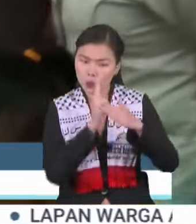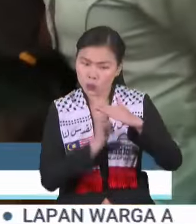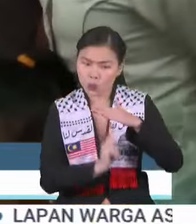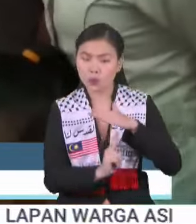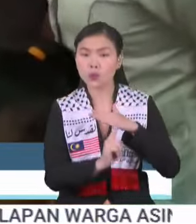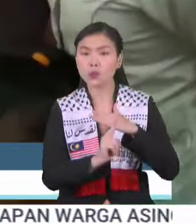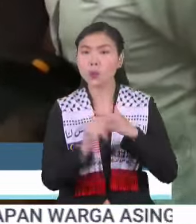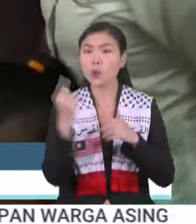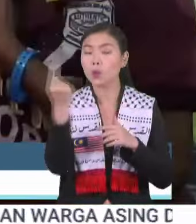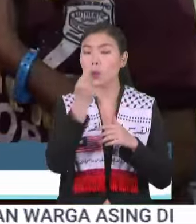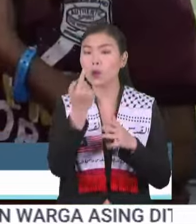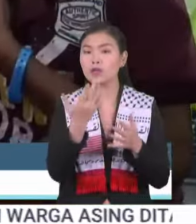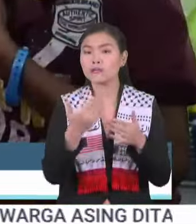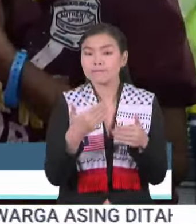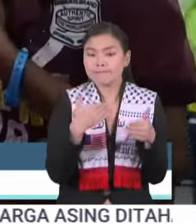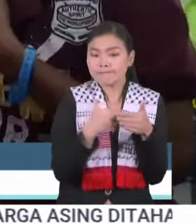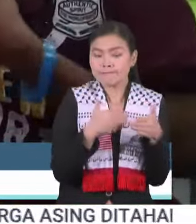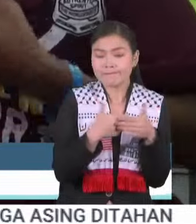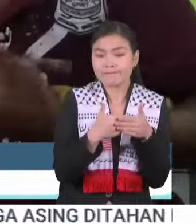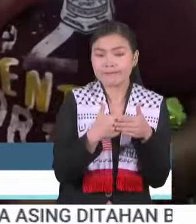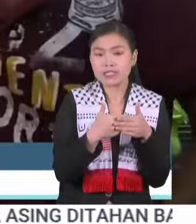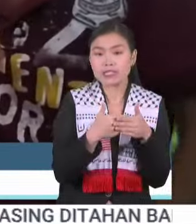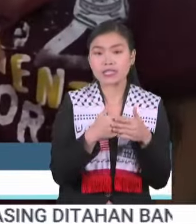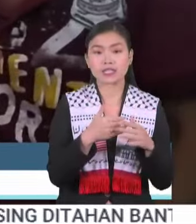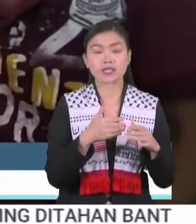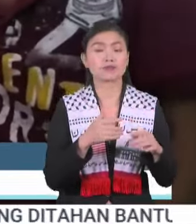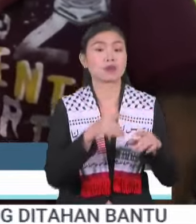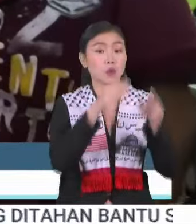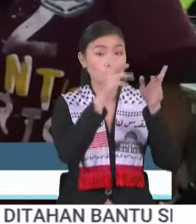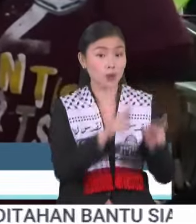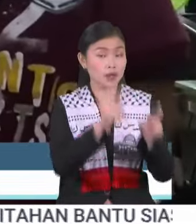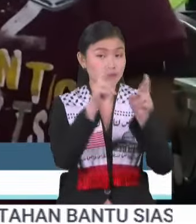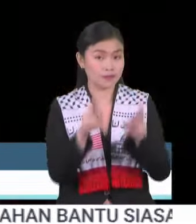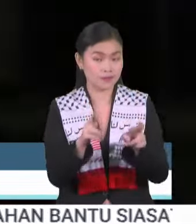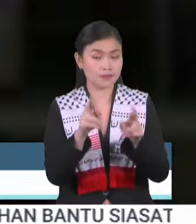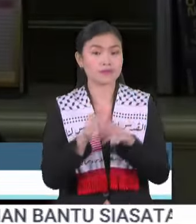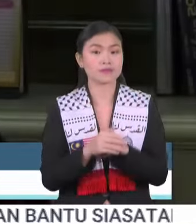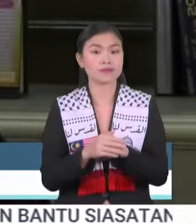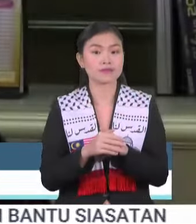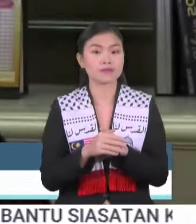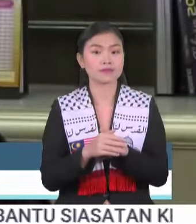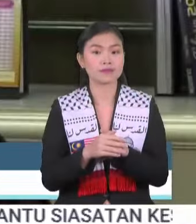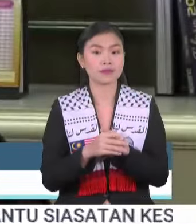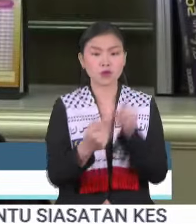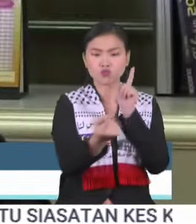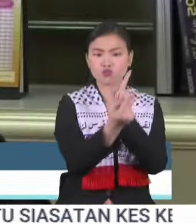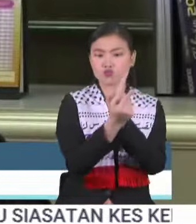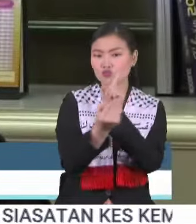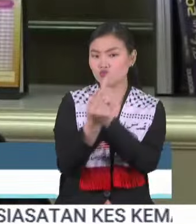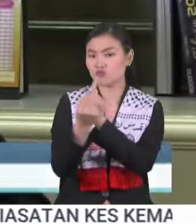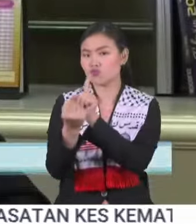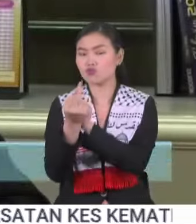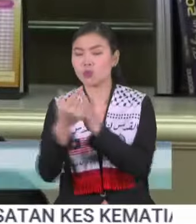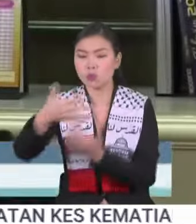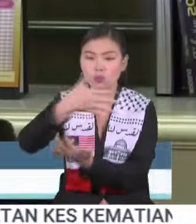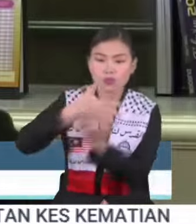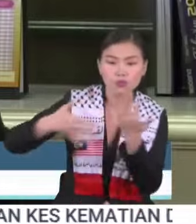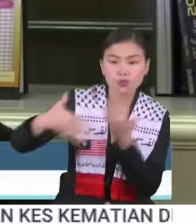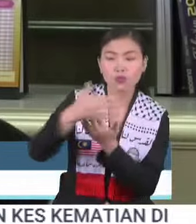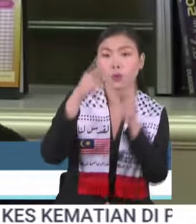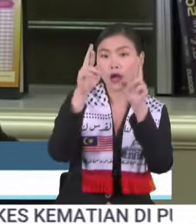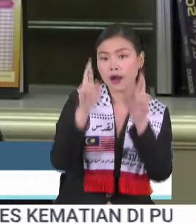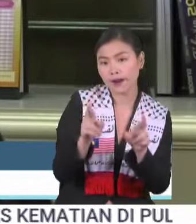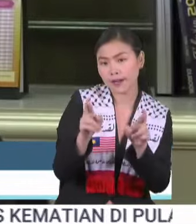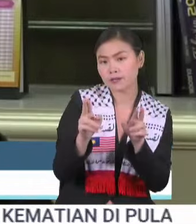dan sentiasa ingin dekat di hati rakyat. Berjumpa dengan rakyat, yang